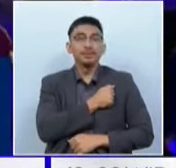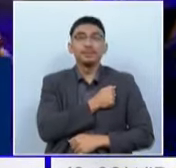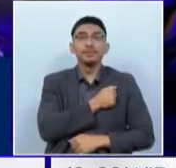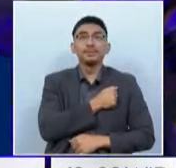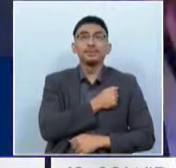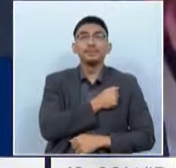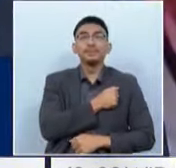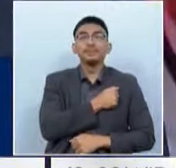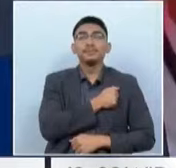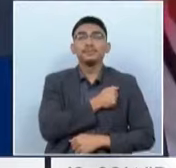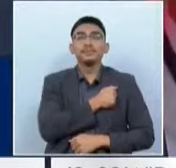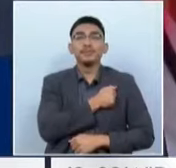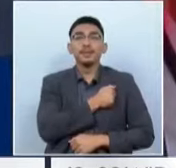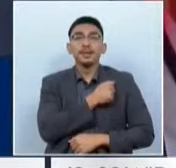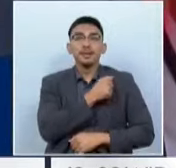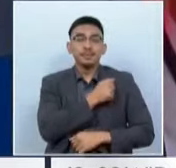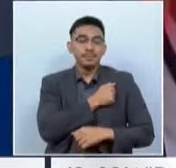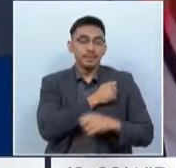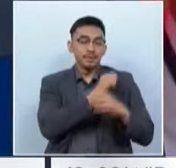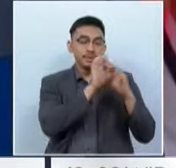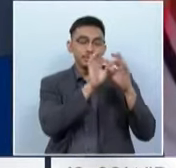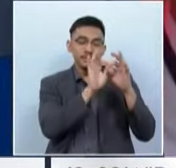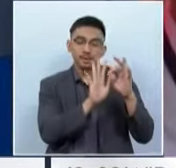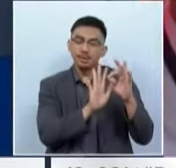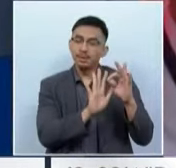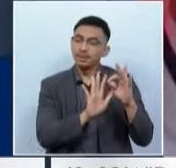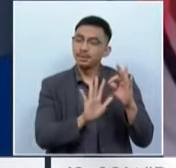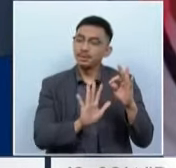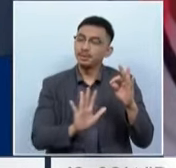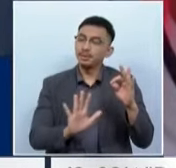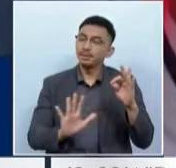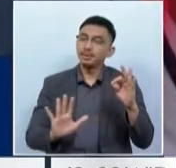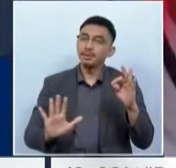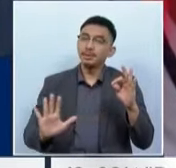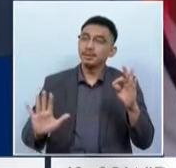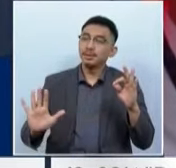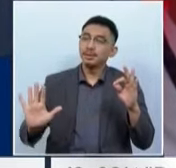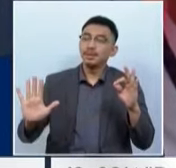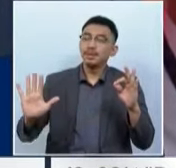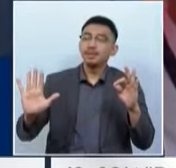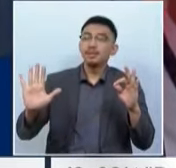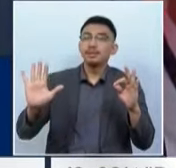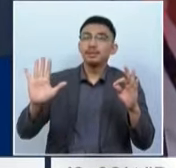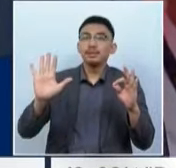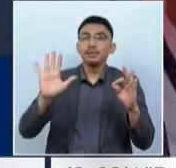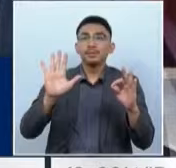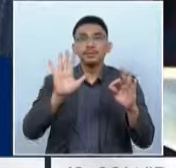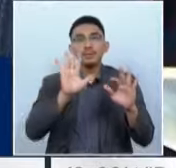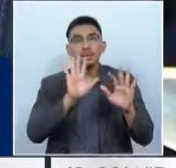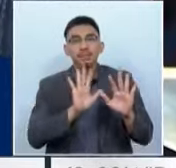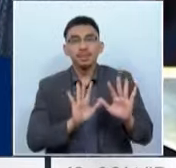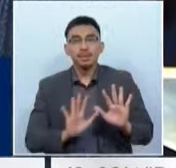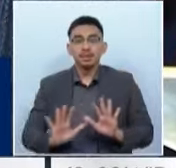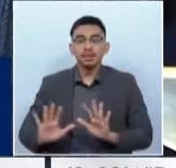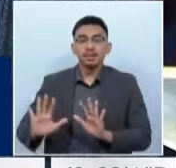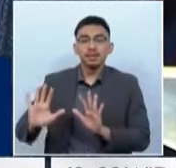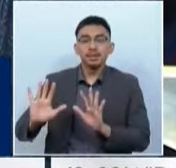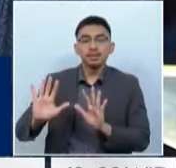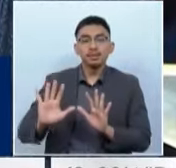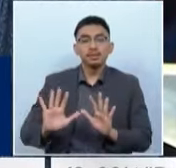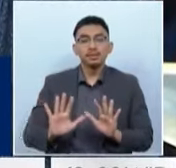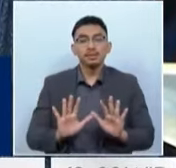kebangsaanku bangsa dan tanah air ku marilah